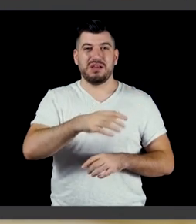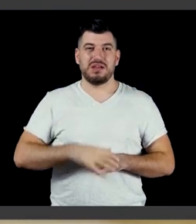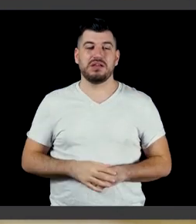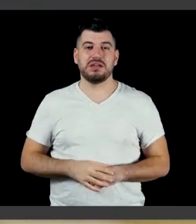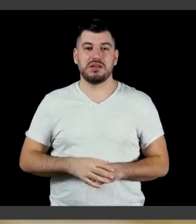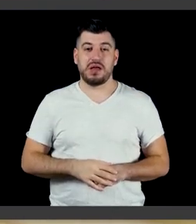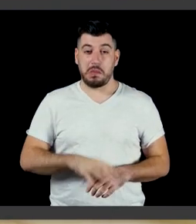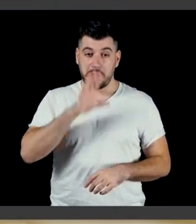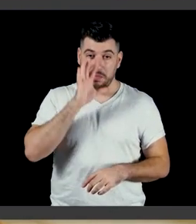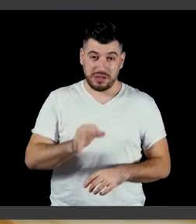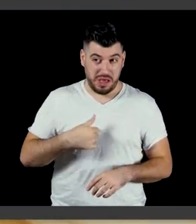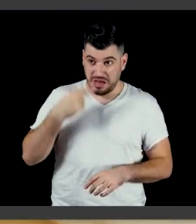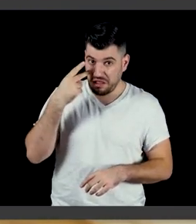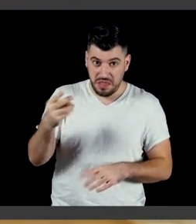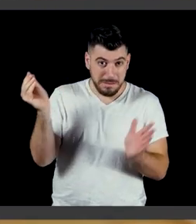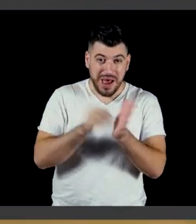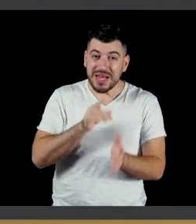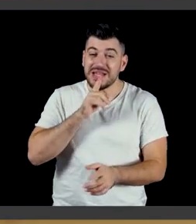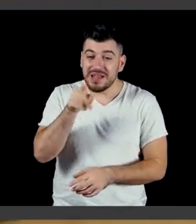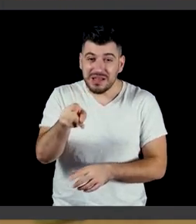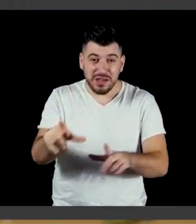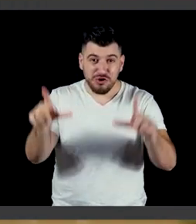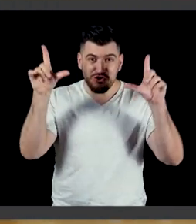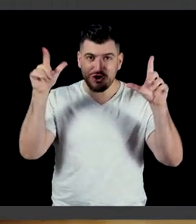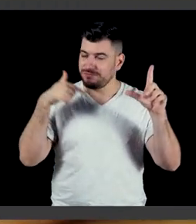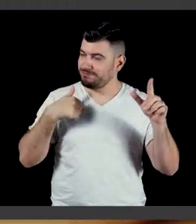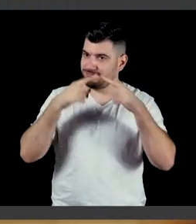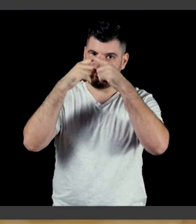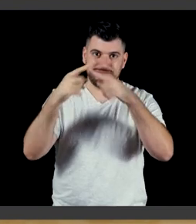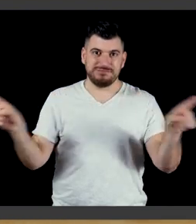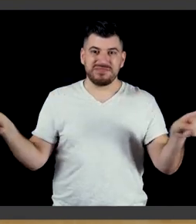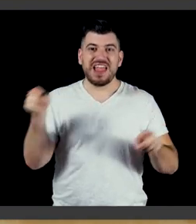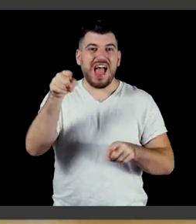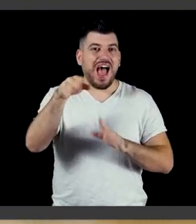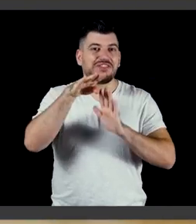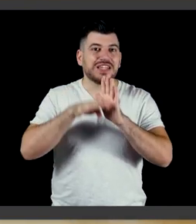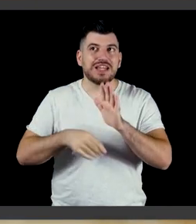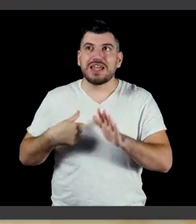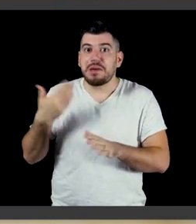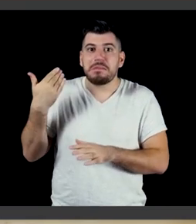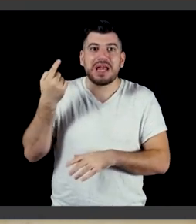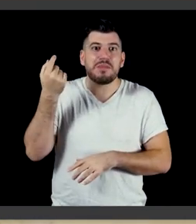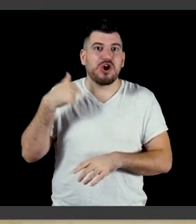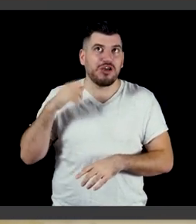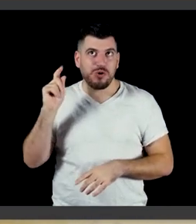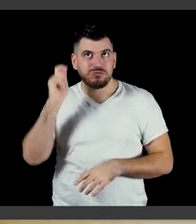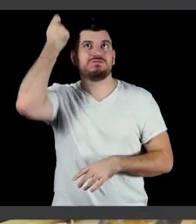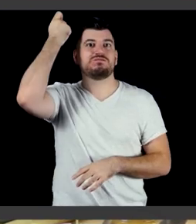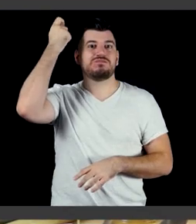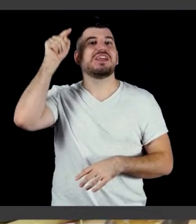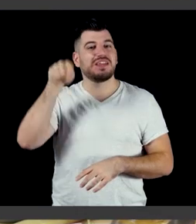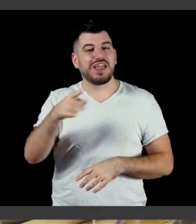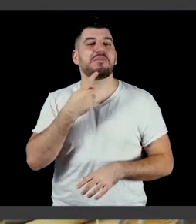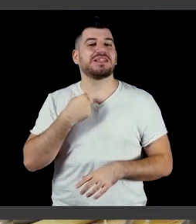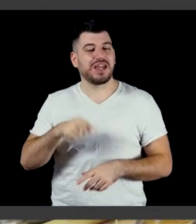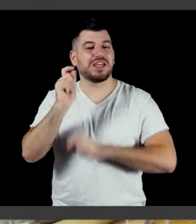κάτι παρόμοιο, δεν νομίζω. Συνταγή μόλις πριν από λίγο τη σκεφτήκαμε και μας άρεσε και